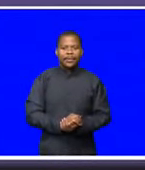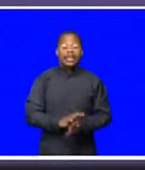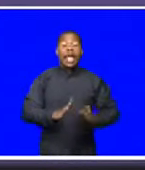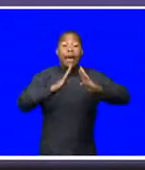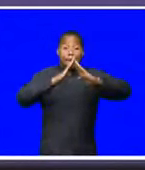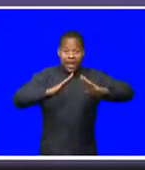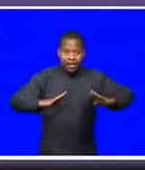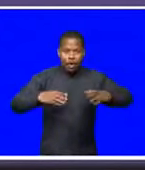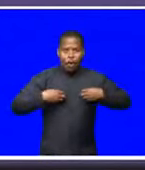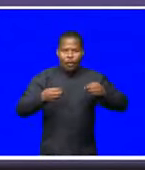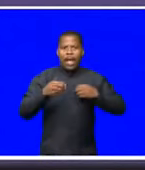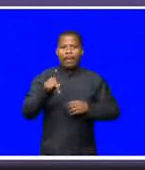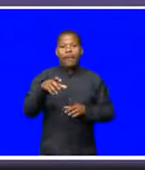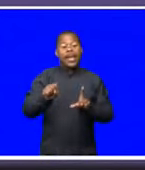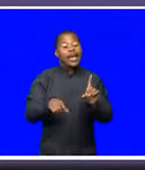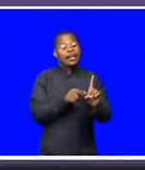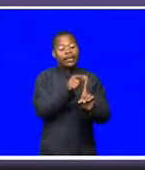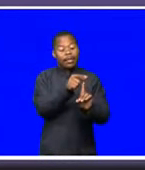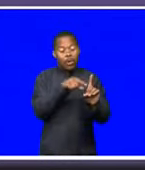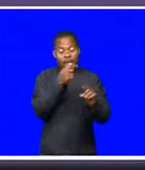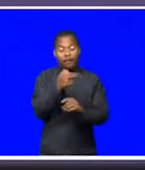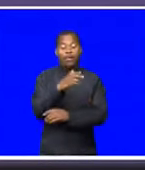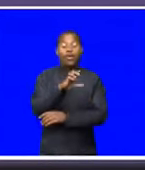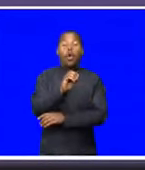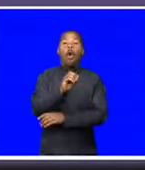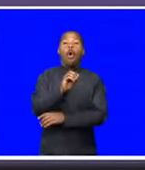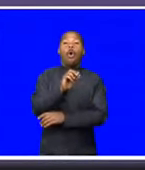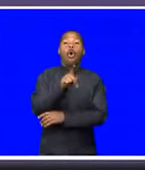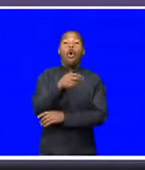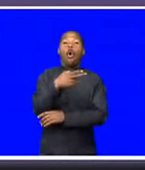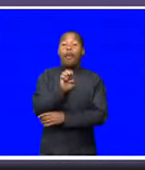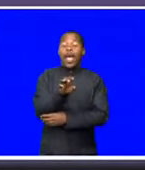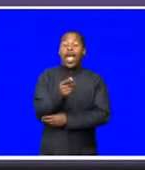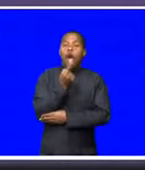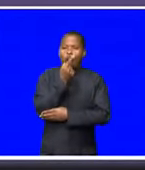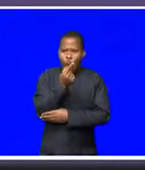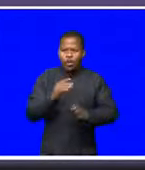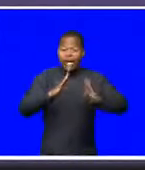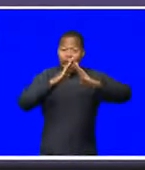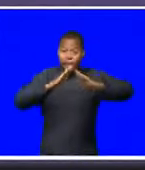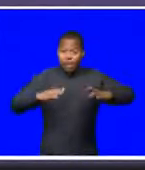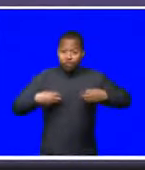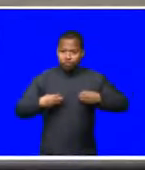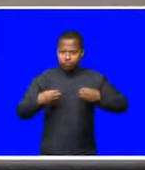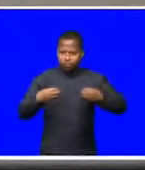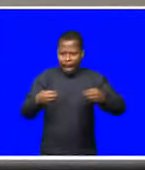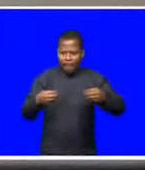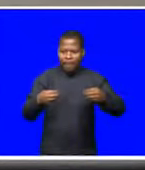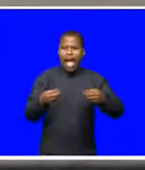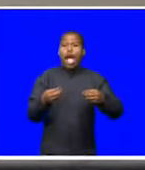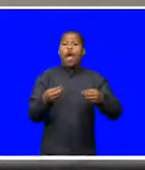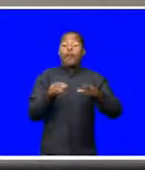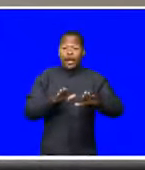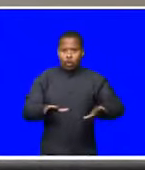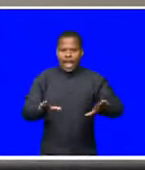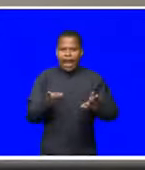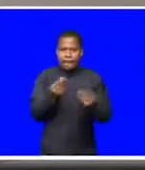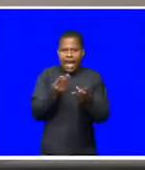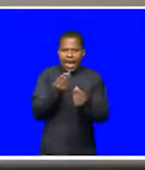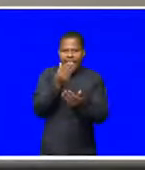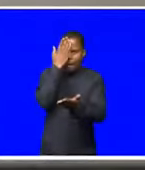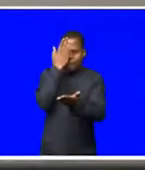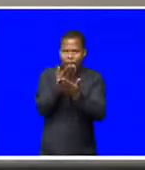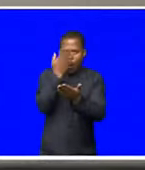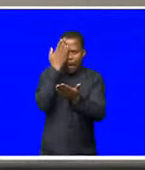mabhalalelo omkhulu etiko letisebenzi kanye nenhlala kahle yato John Hlophe uthi letiko uma linika imifundzate yalo